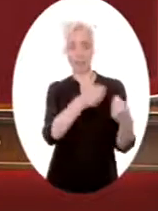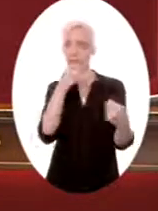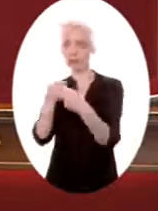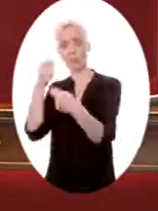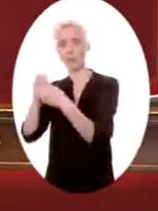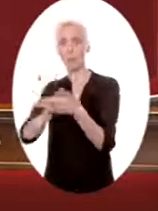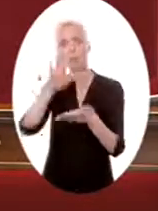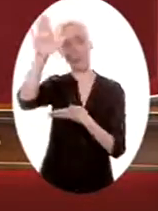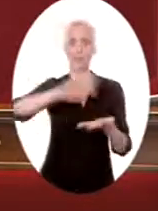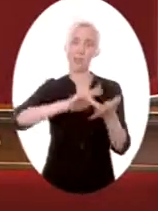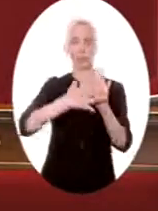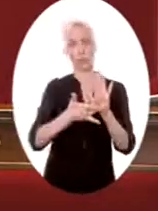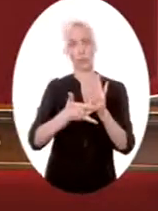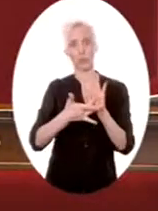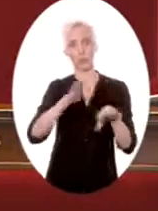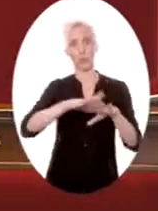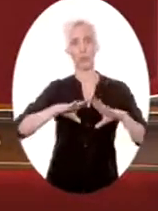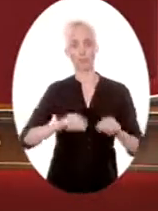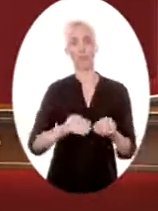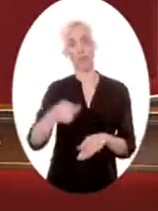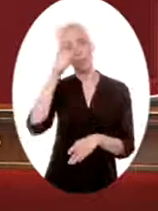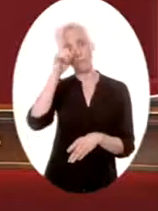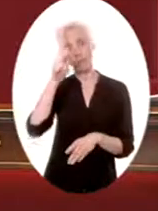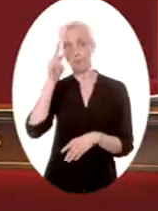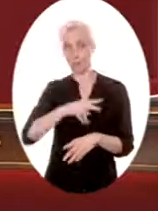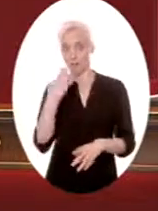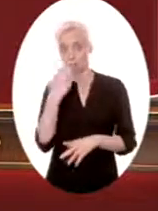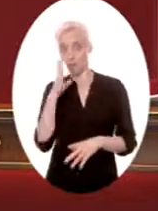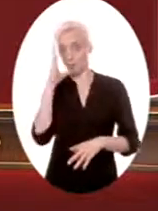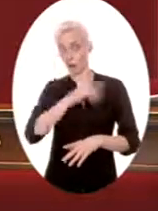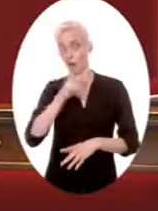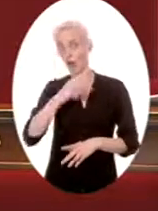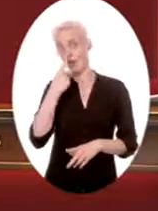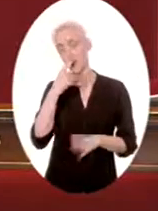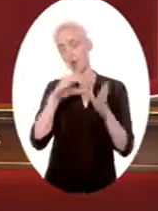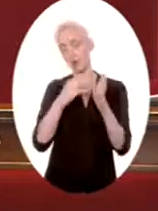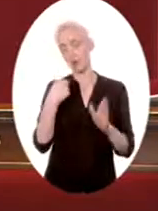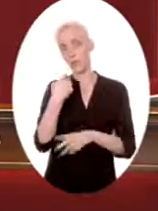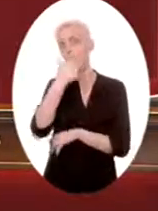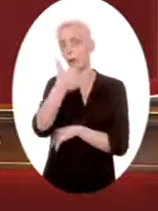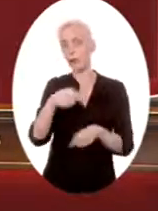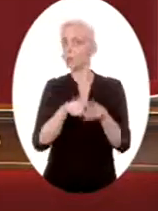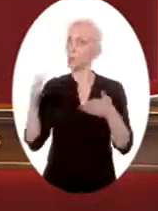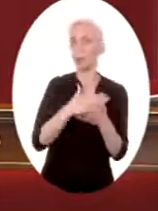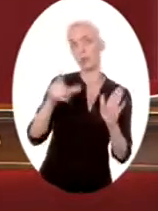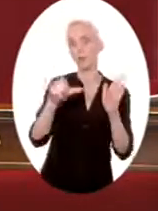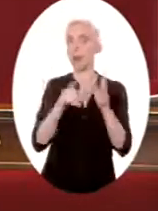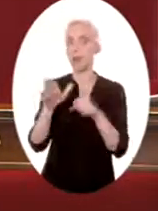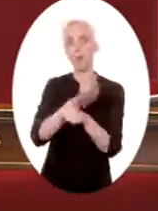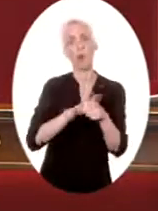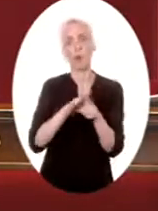engagements qui devront exister sur le terrain parce que si tel n'était pas le cas je crois que l'article 1 et le projet de loi tout entier